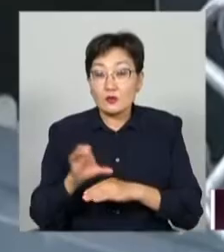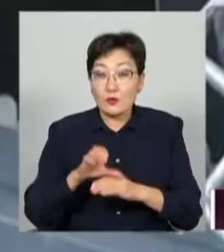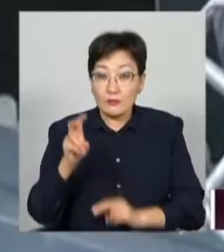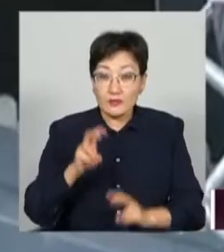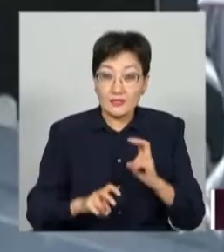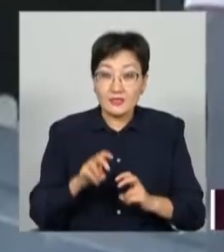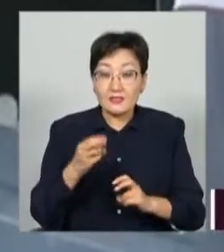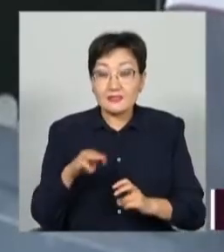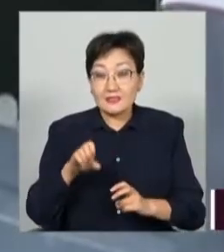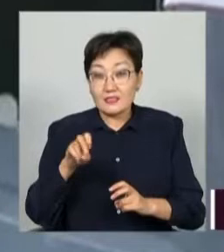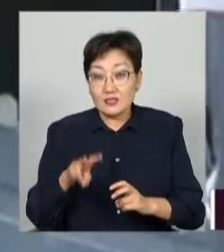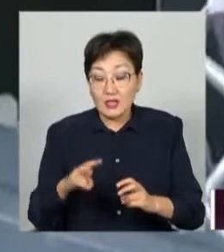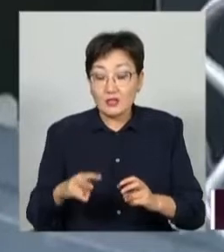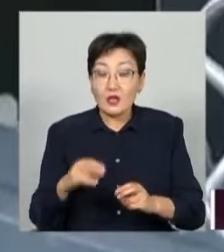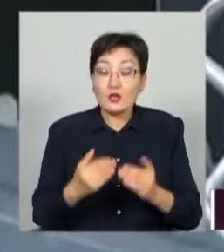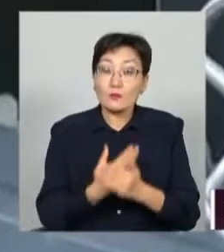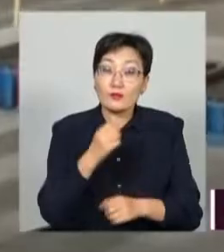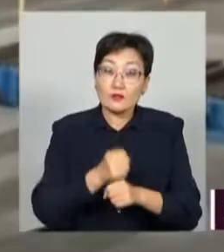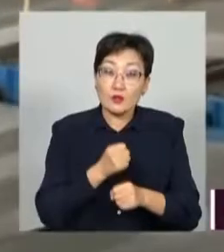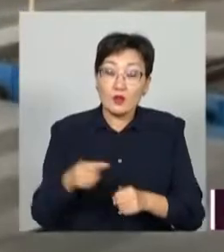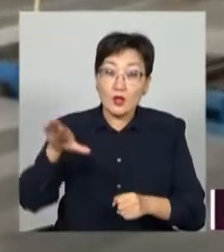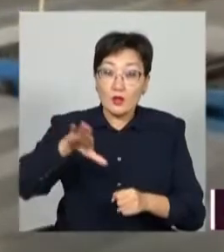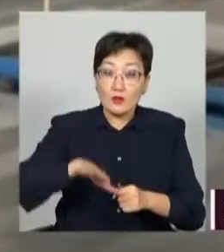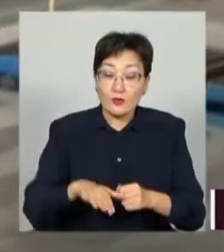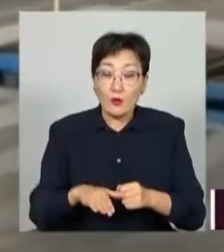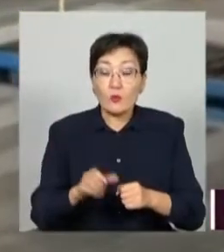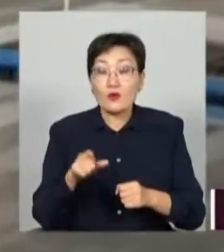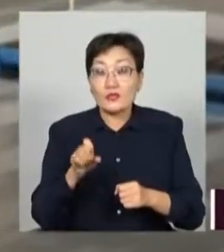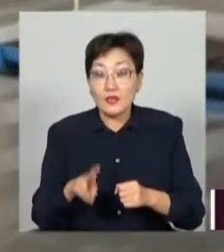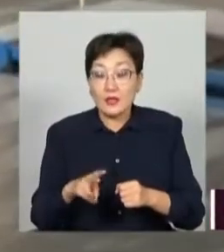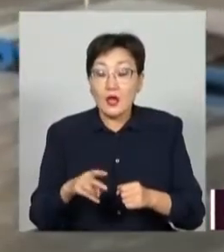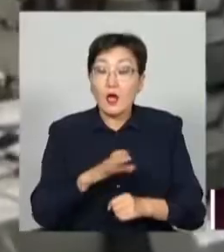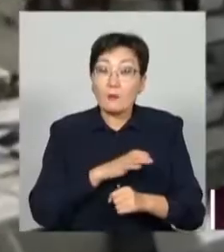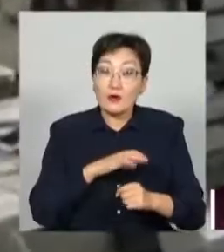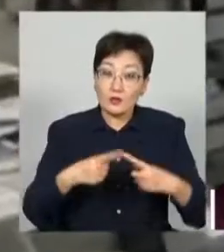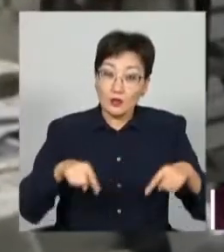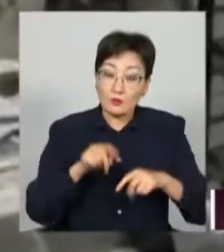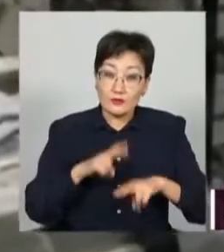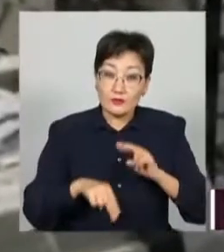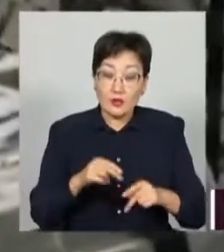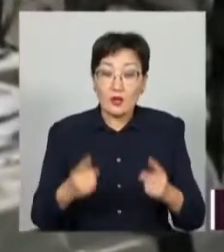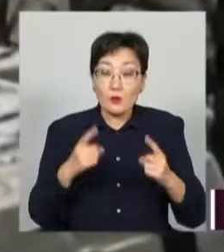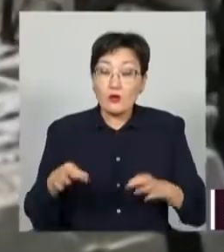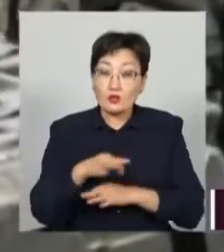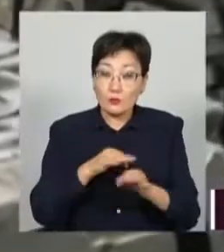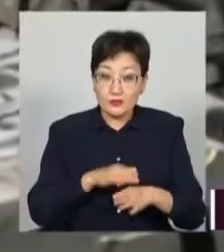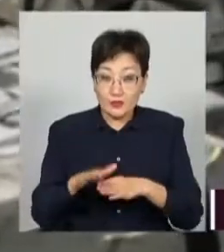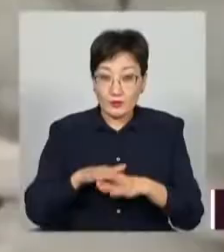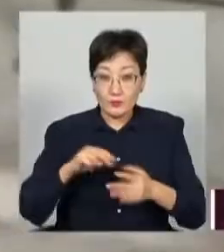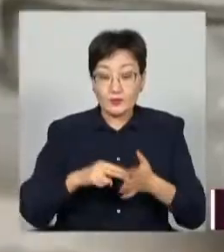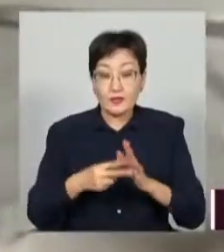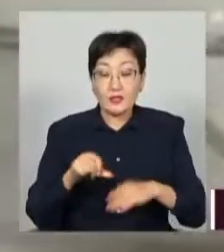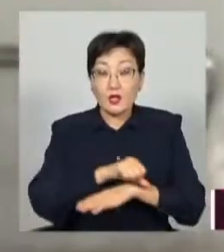титан циркония кендерін қайта өңдеу жөніндегі тау-кен байыту кешенін салу және тағы басқа ірі жобаларды іске асыру көзделуде.